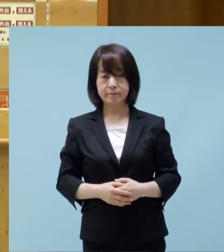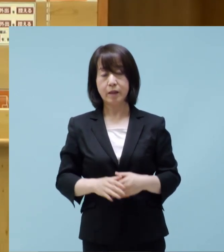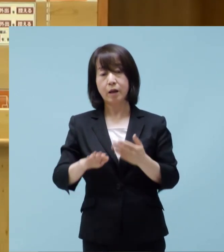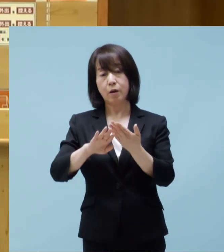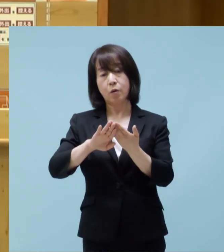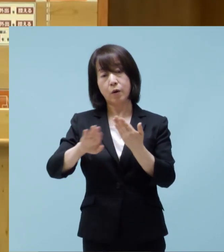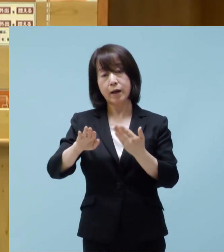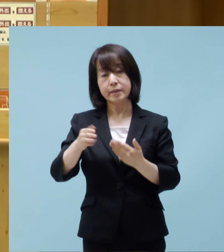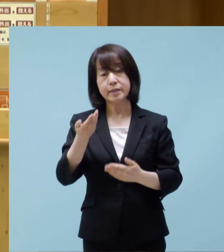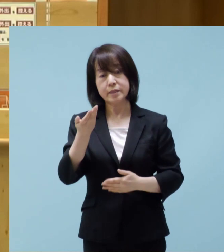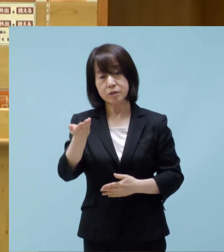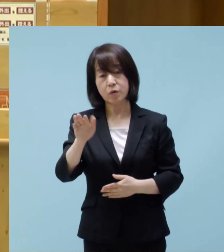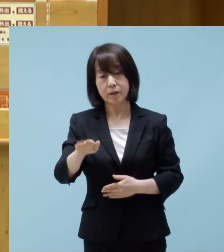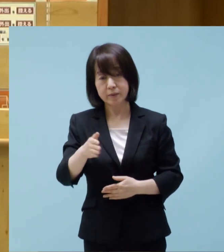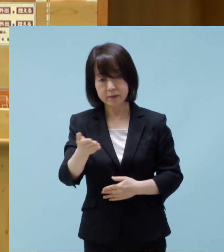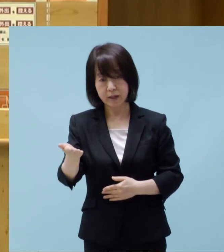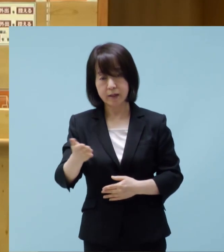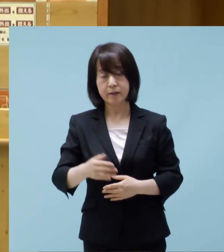では後ろの方。